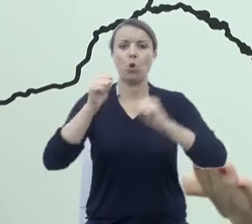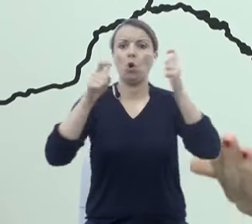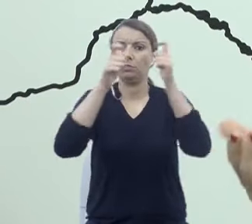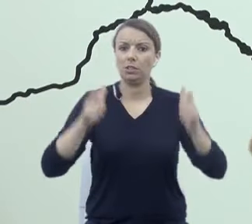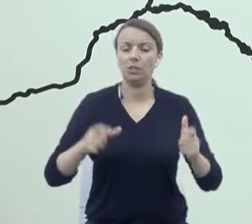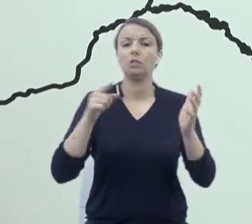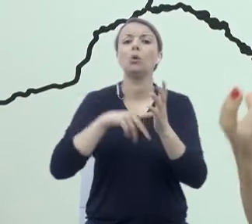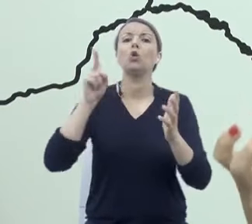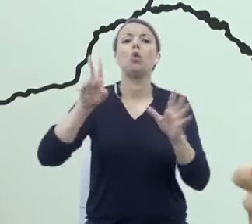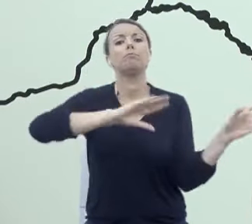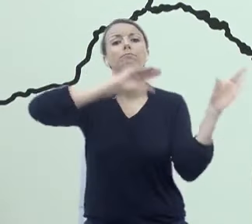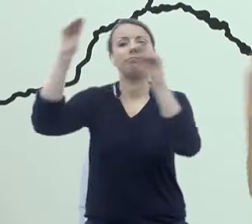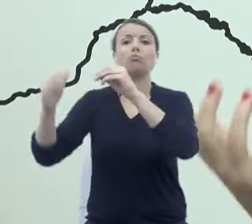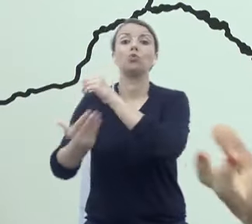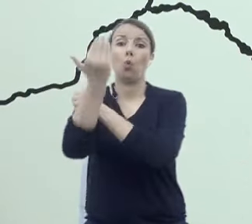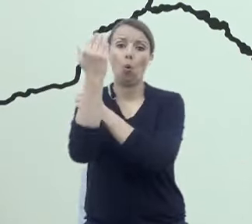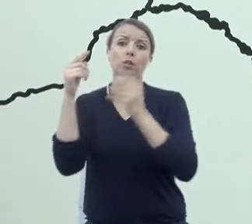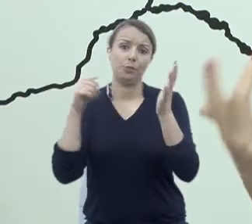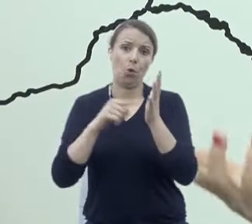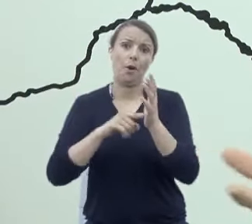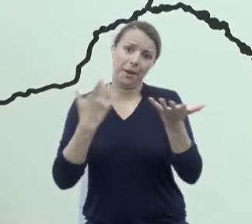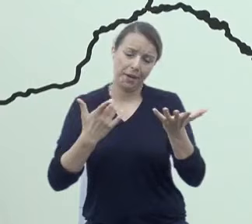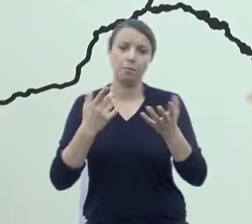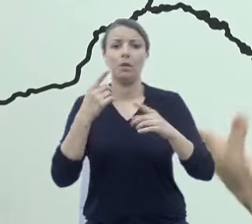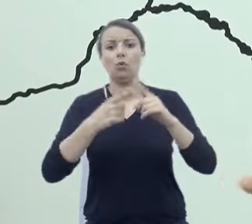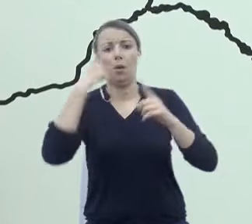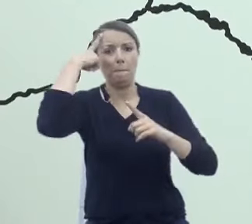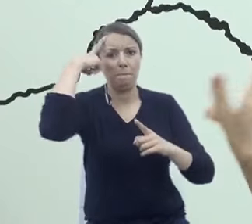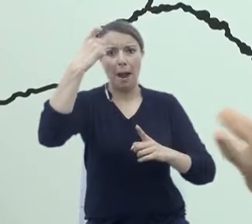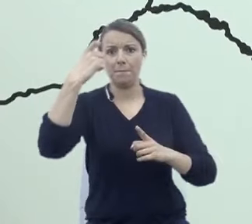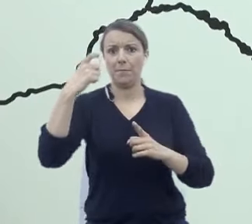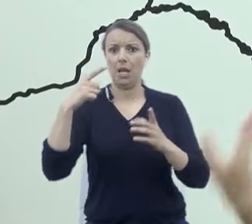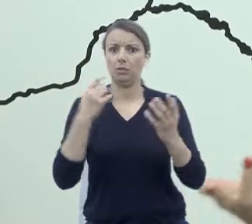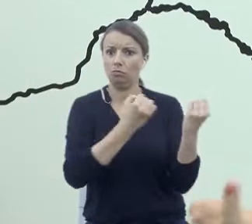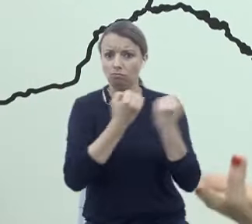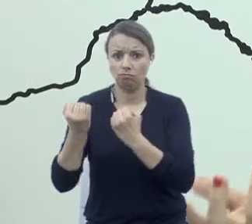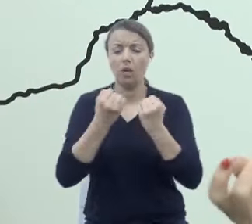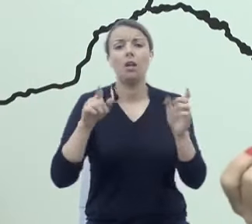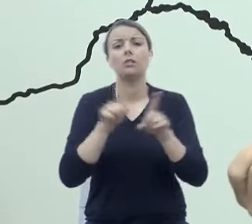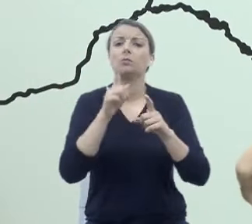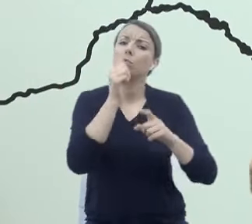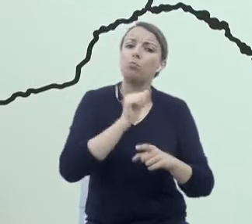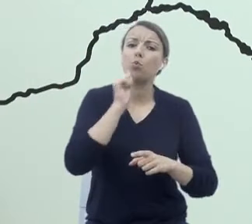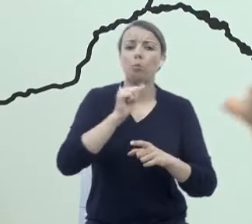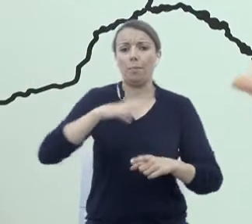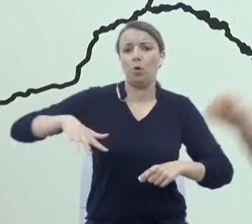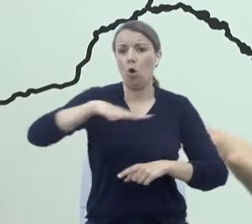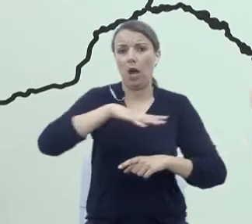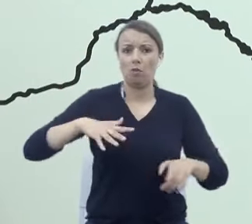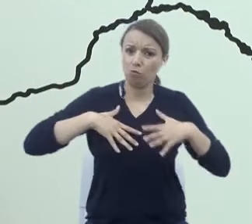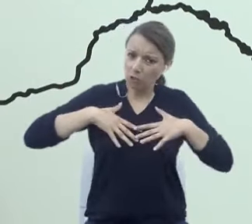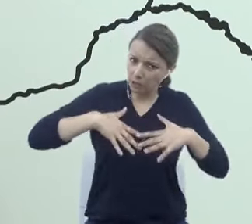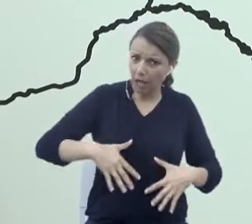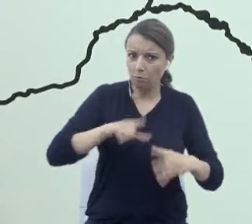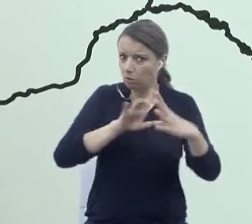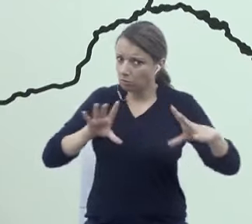odpowiedzią na to. Znaczy ta pamięć i taka jej silna próba jak gdyby włączenia w lokalną tożsamość była